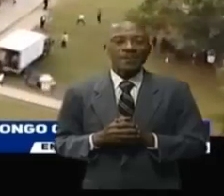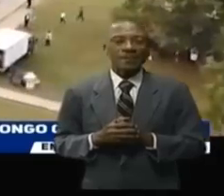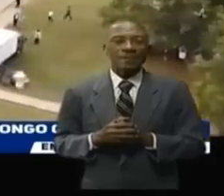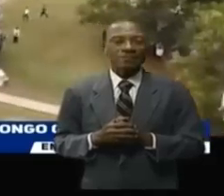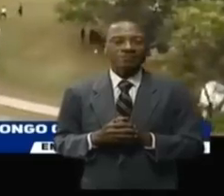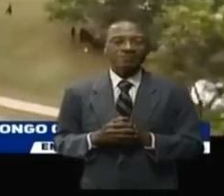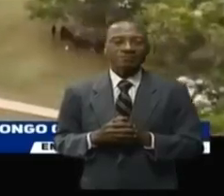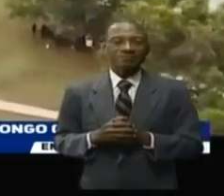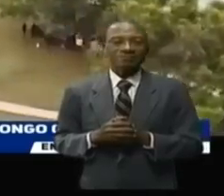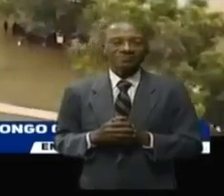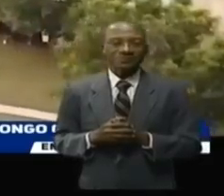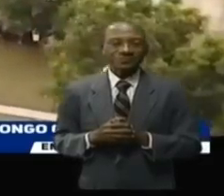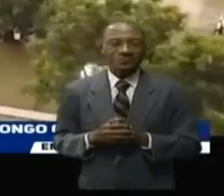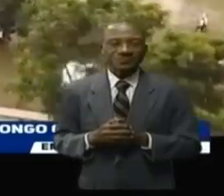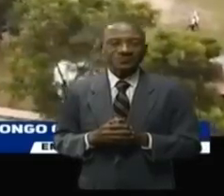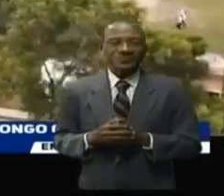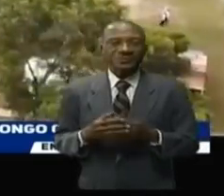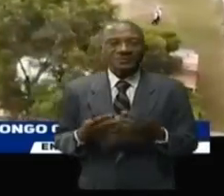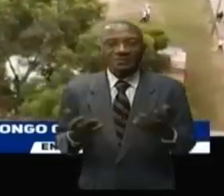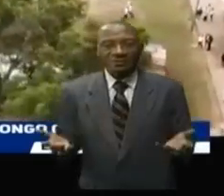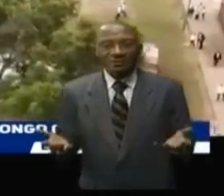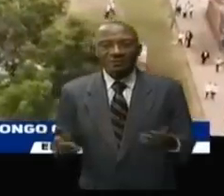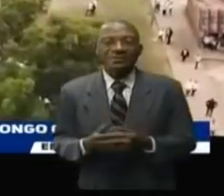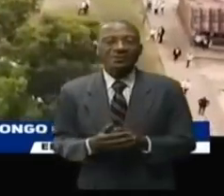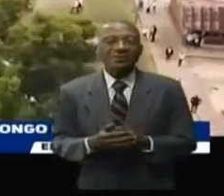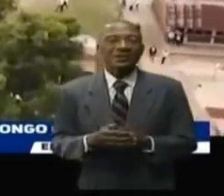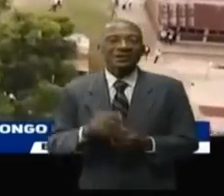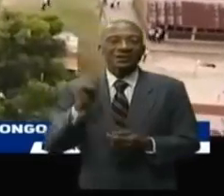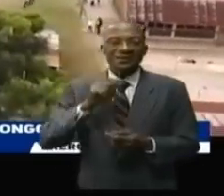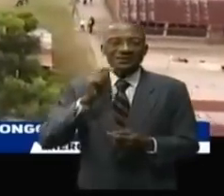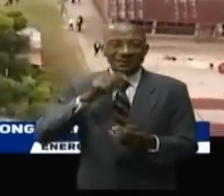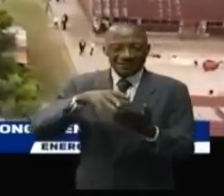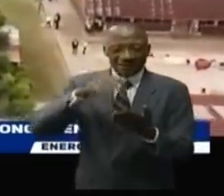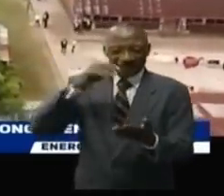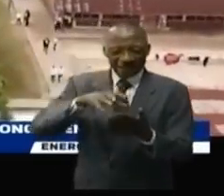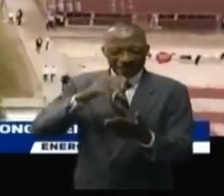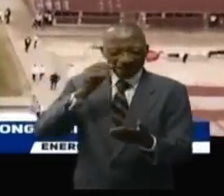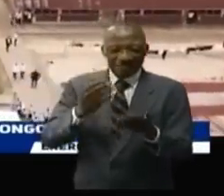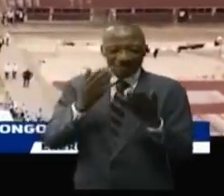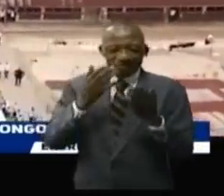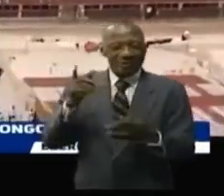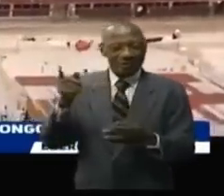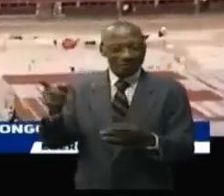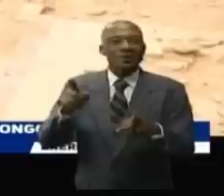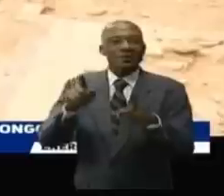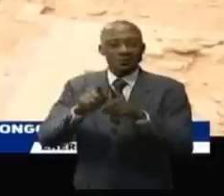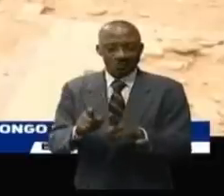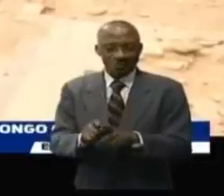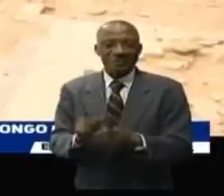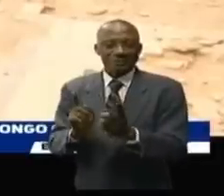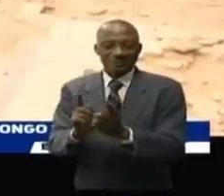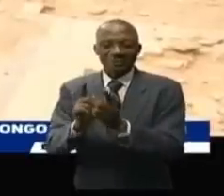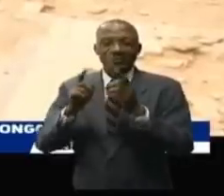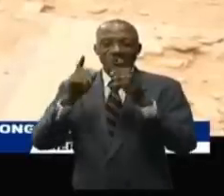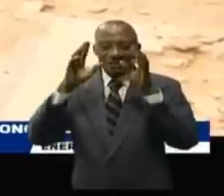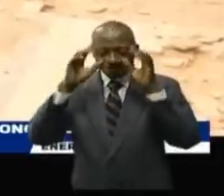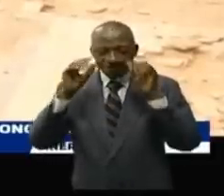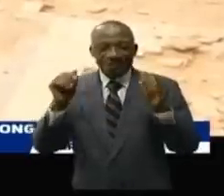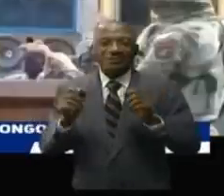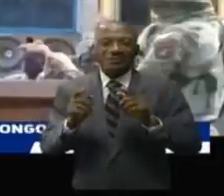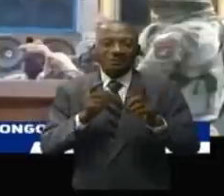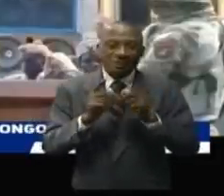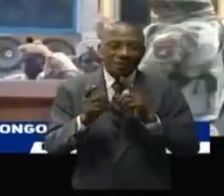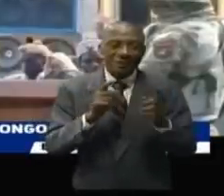Les bâtiments de cette école construits depuis 1946 en briques adobe non cuites se sont dégradés avec le